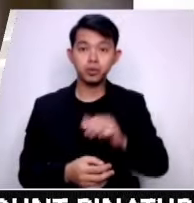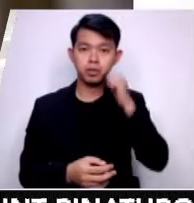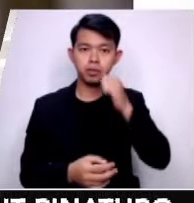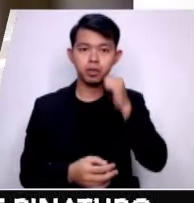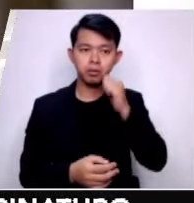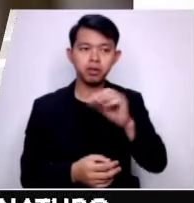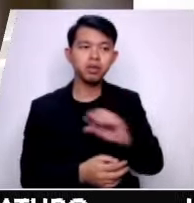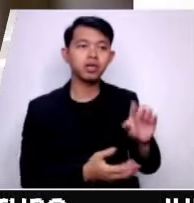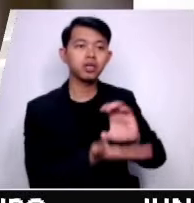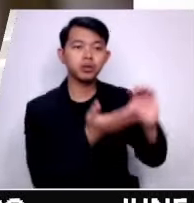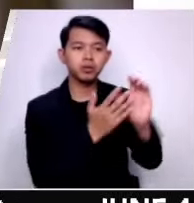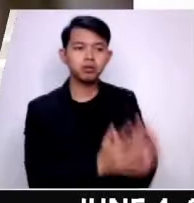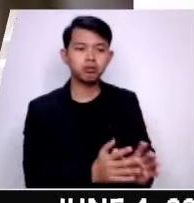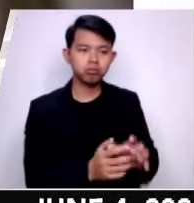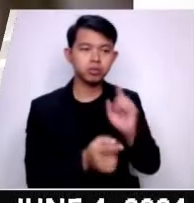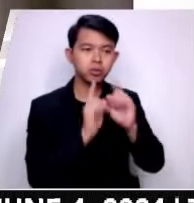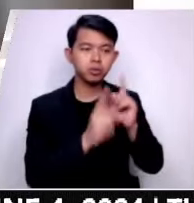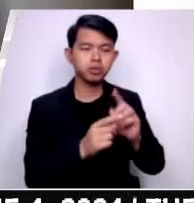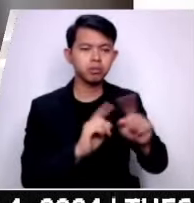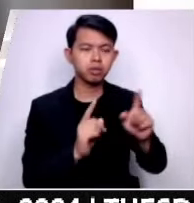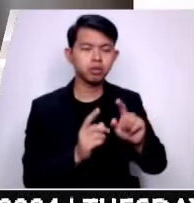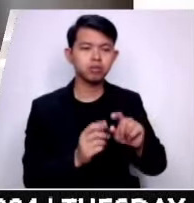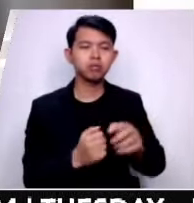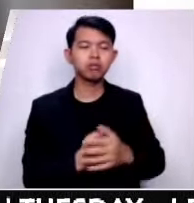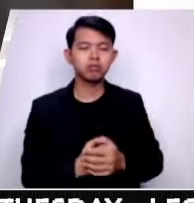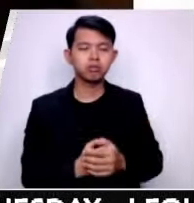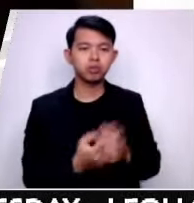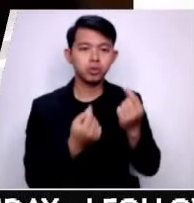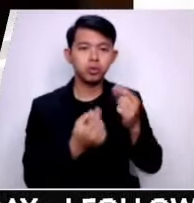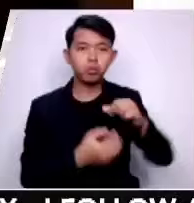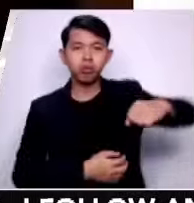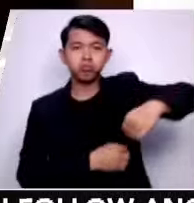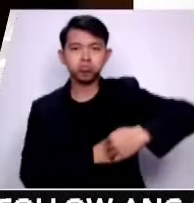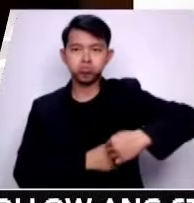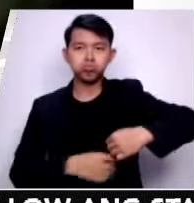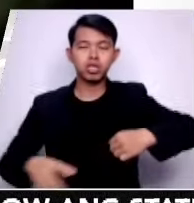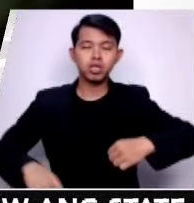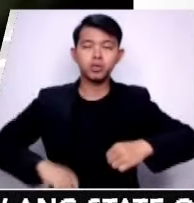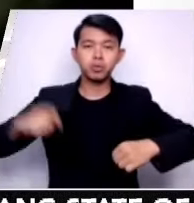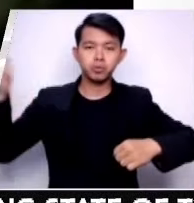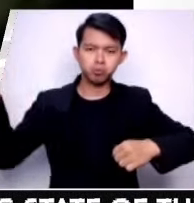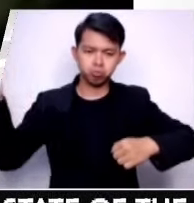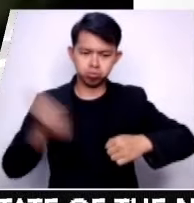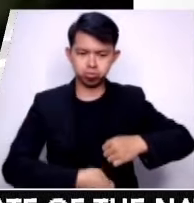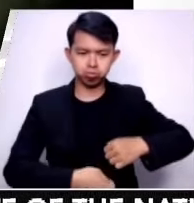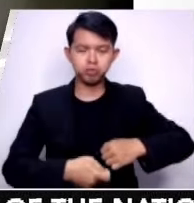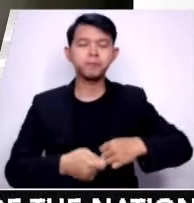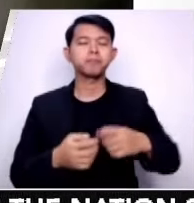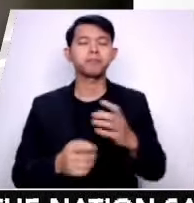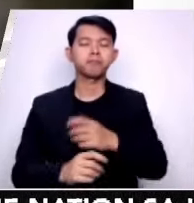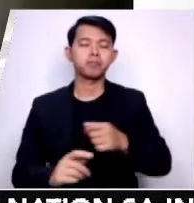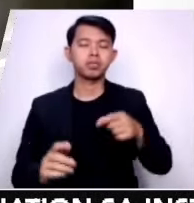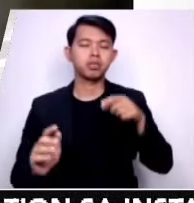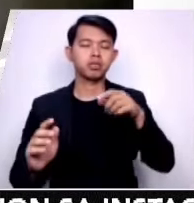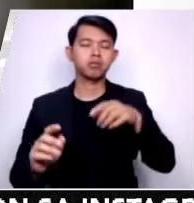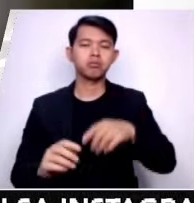paanan at hinedlock. Pinagtataga at pinagtatadyakan ang biktima.